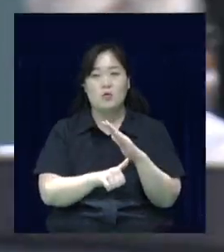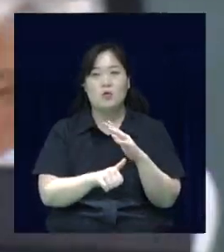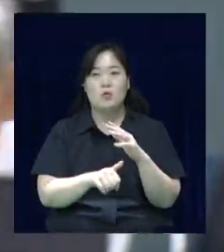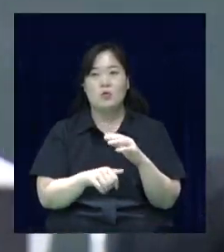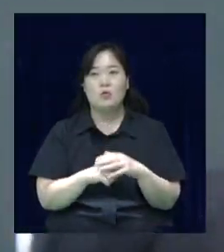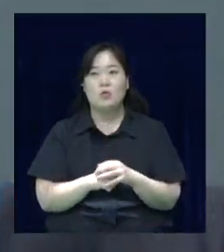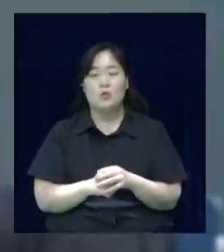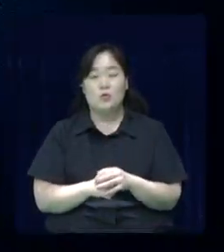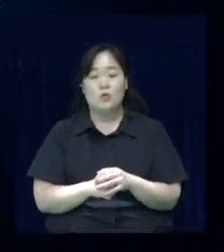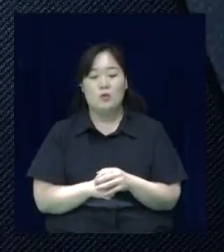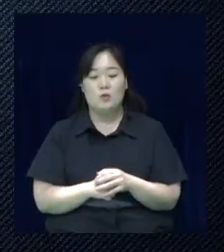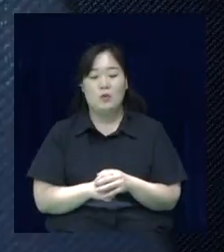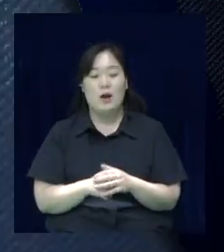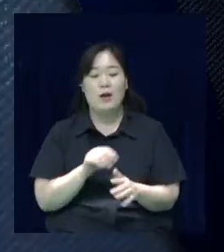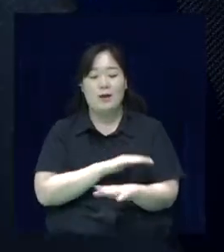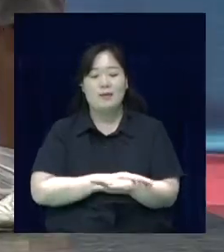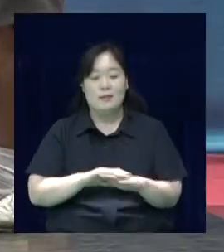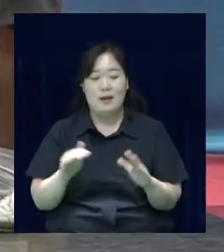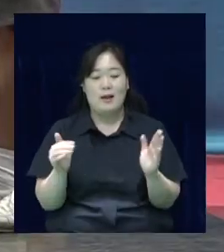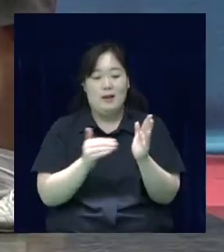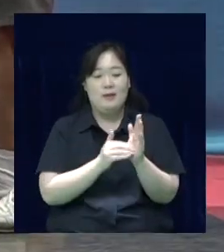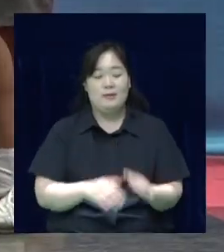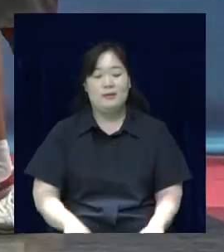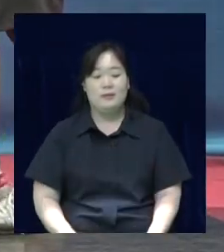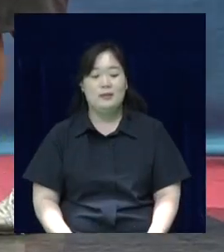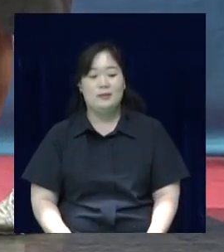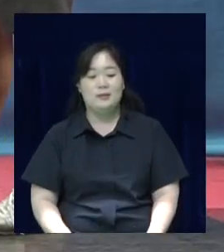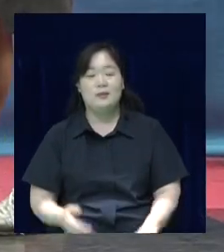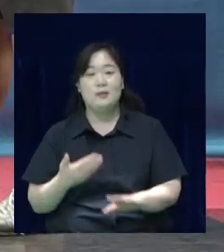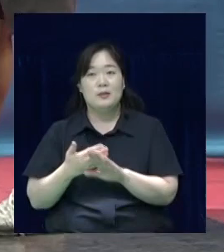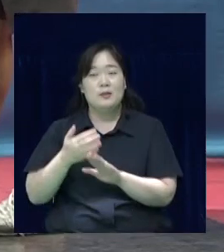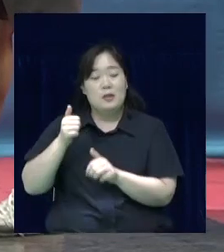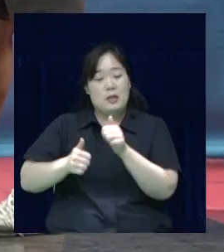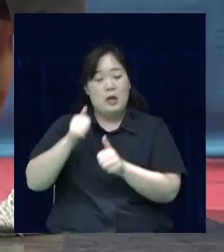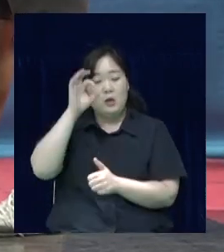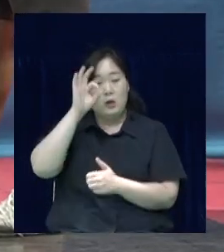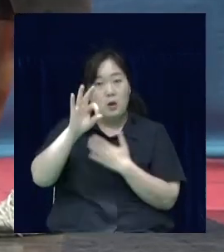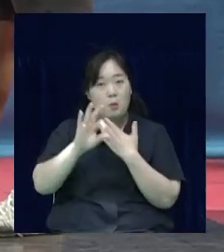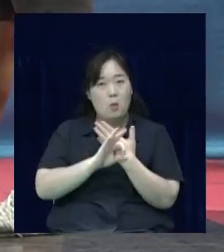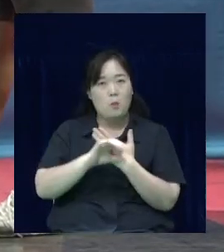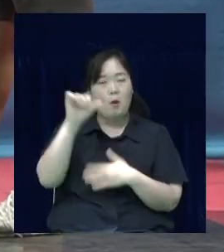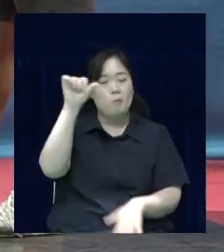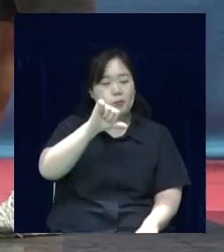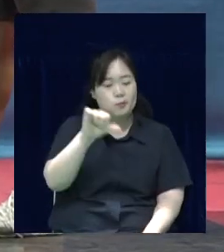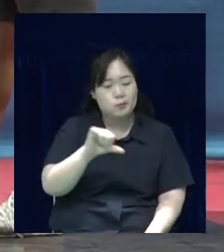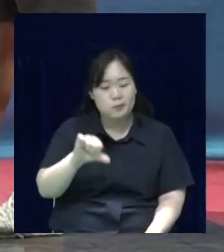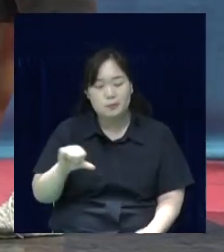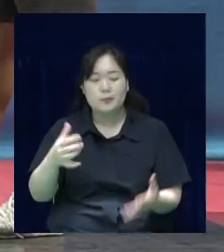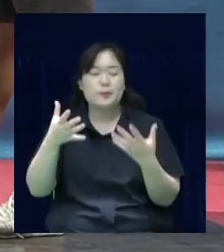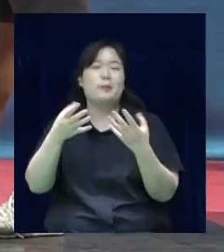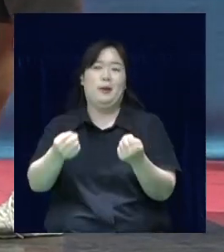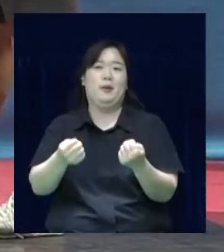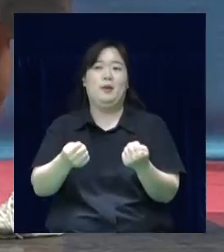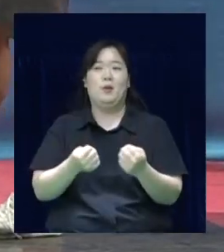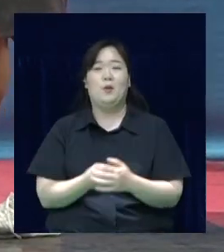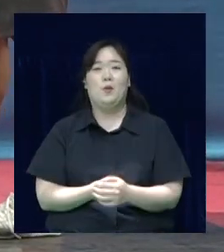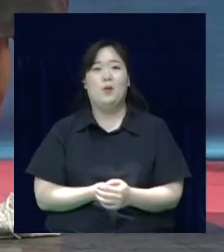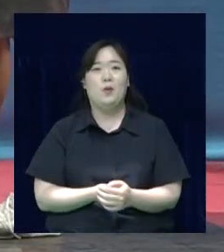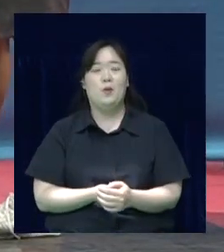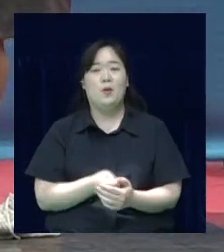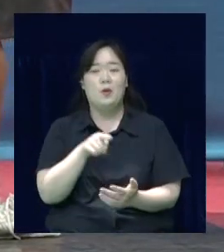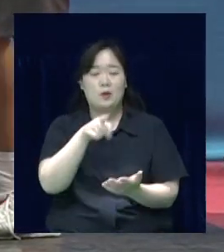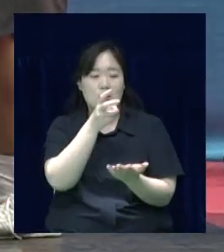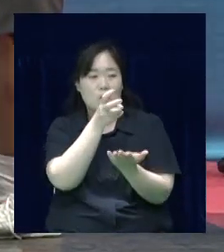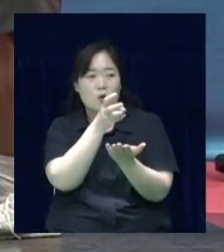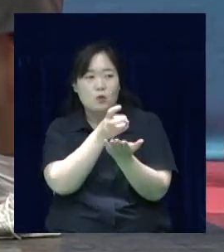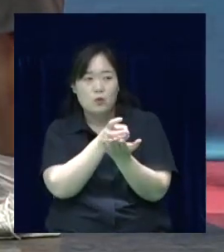사실 제가 앞서서 저희 중계 방송 전에 다른 경기들은 좀 불합격이 꽤 많더라고요. 실패가 꽤 많이 나와가지고 이번 경기도